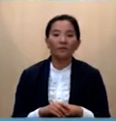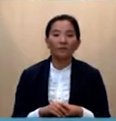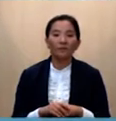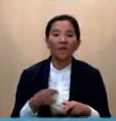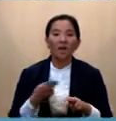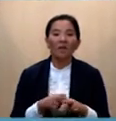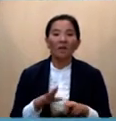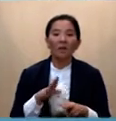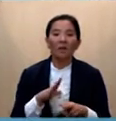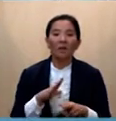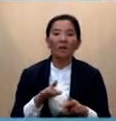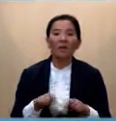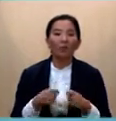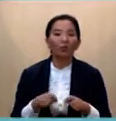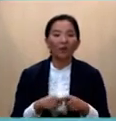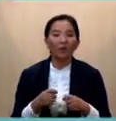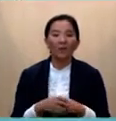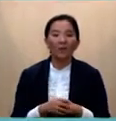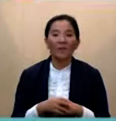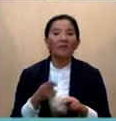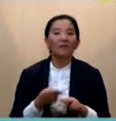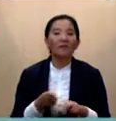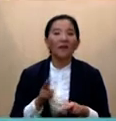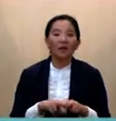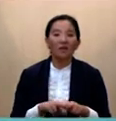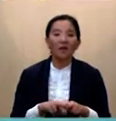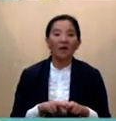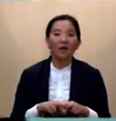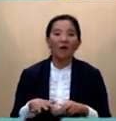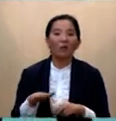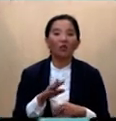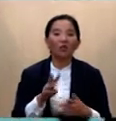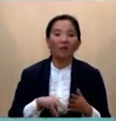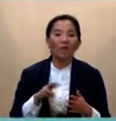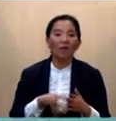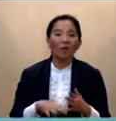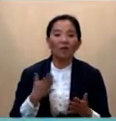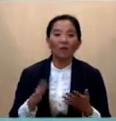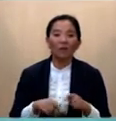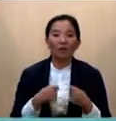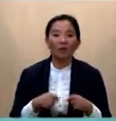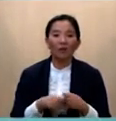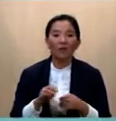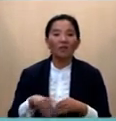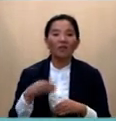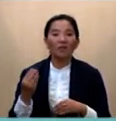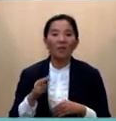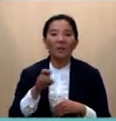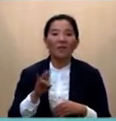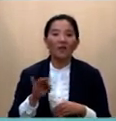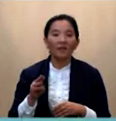Это было нарушение. За это в площади, в штрафной площади, если нарушение, назначается